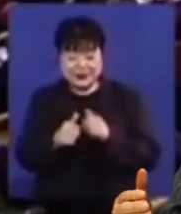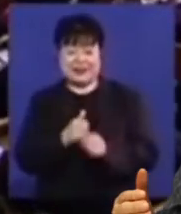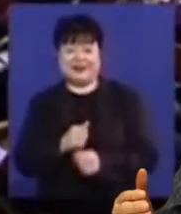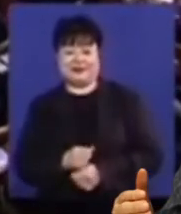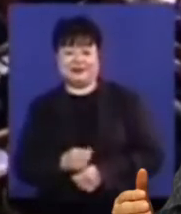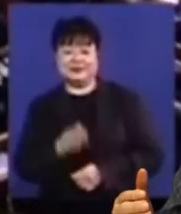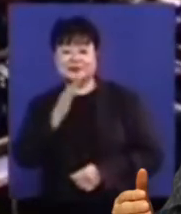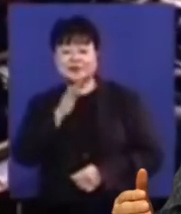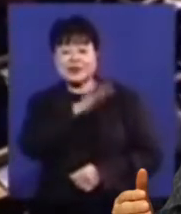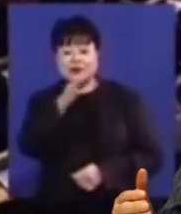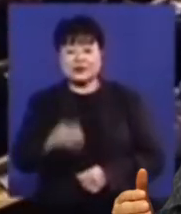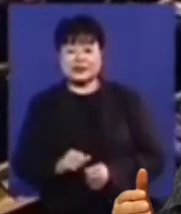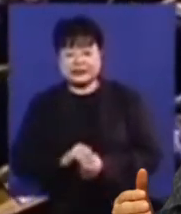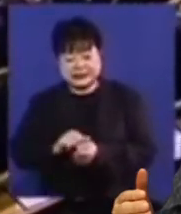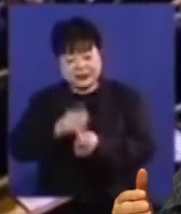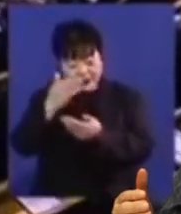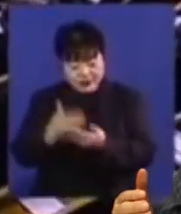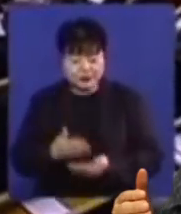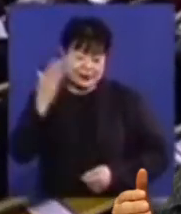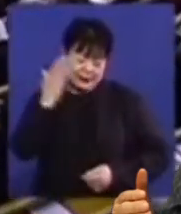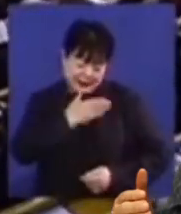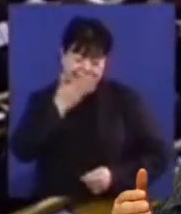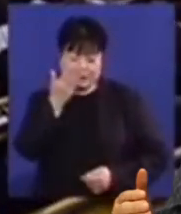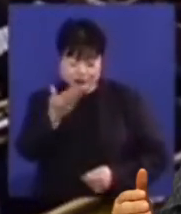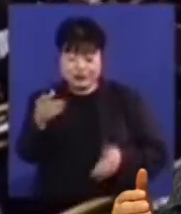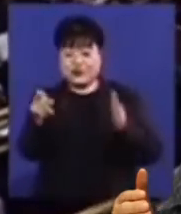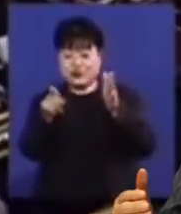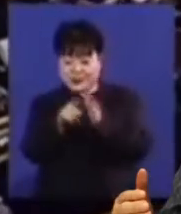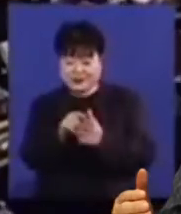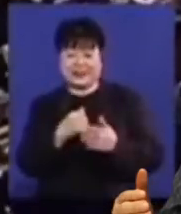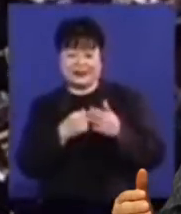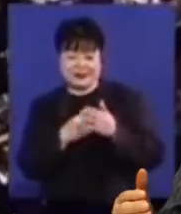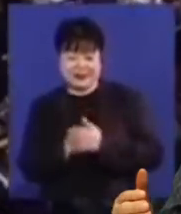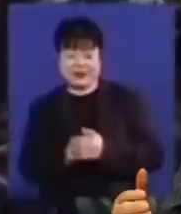하나님이 우리를 씻어주시고 정결하게 해주는 것입니다. 그러므로